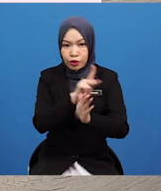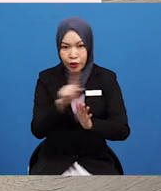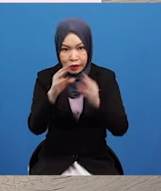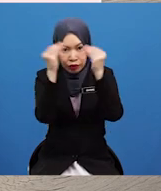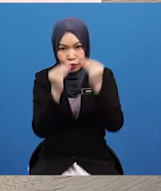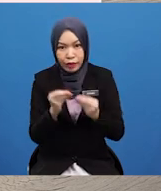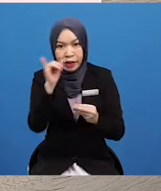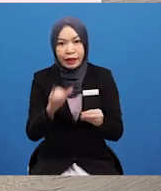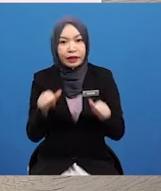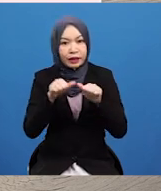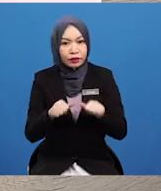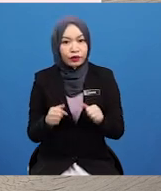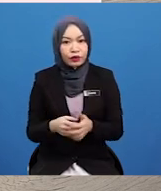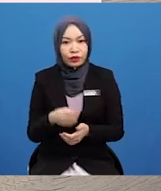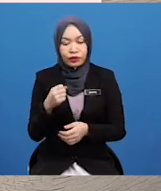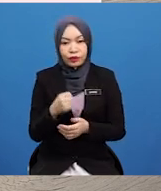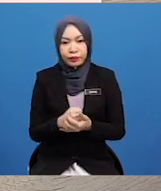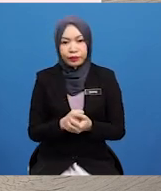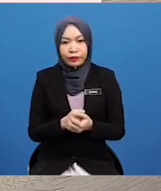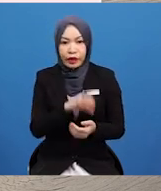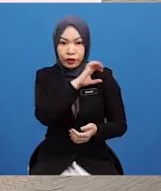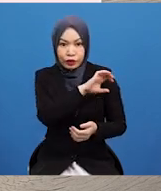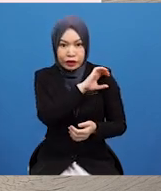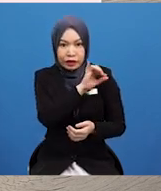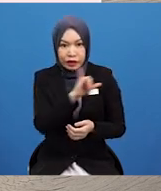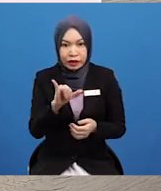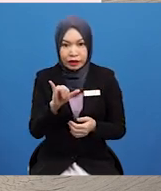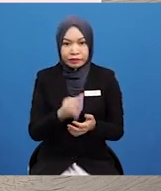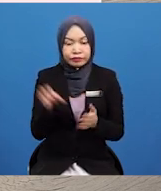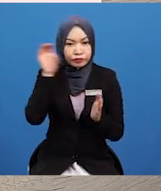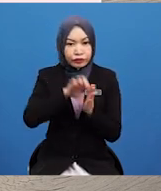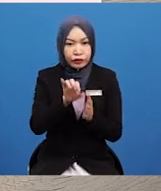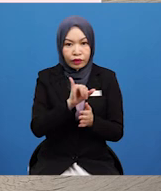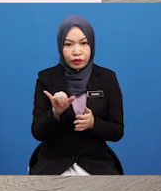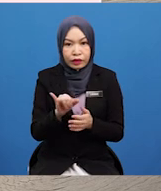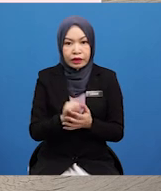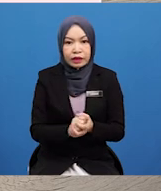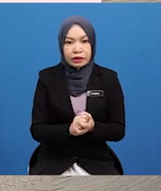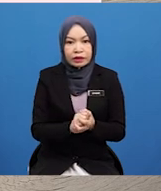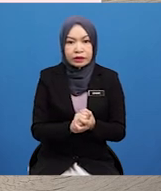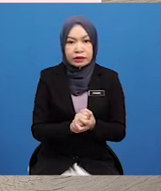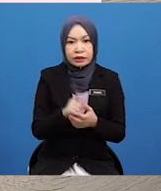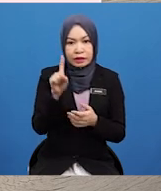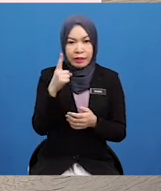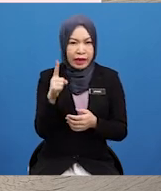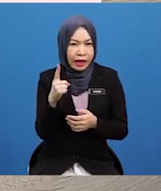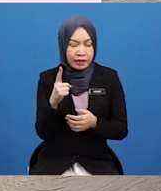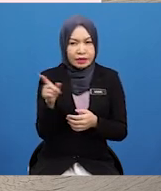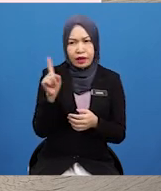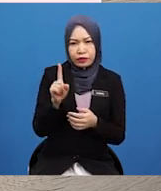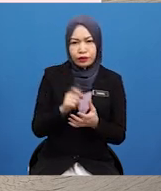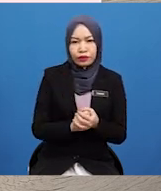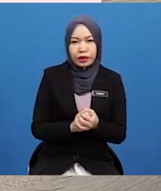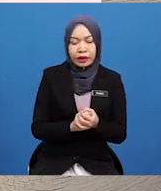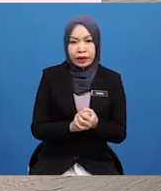tentu sifatnya. Contoh, 11, 1. Kedua, menyatakan jumlah yang sebenar apabila